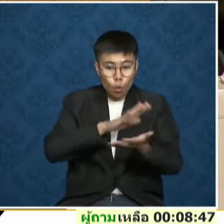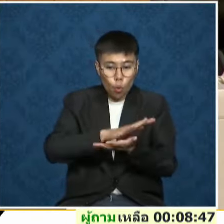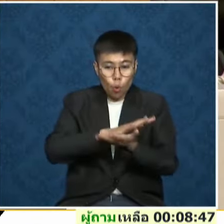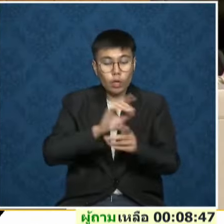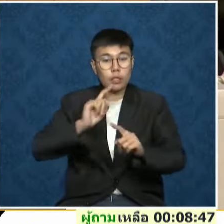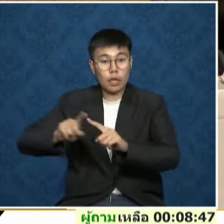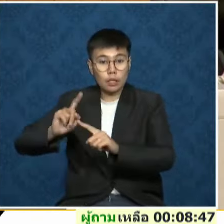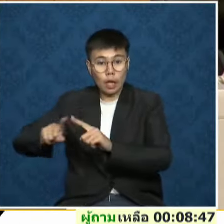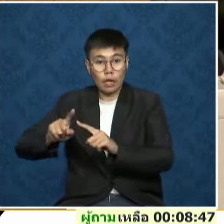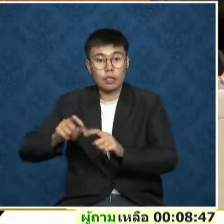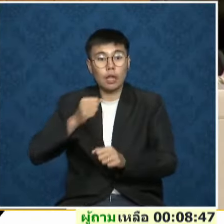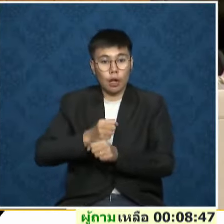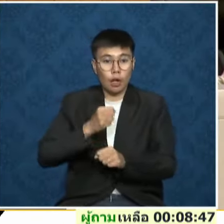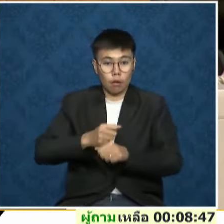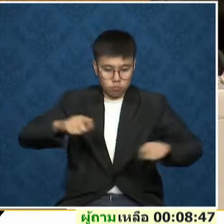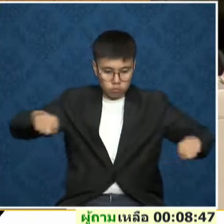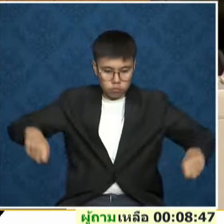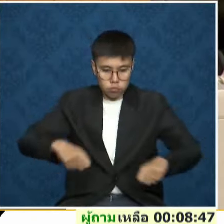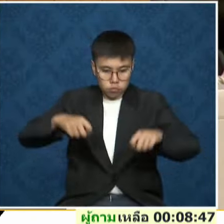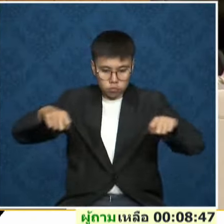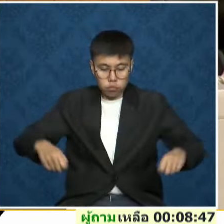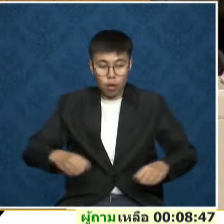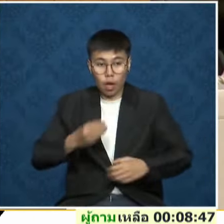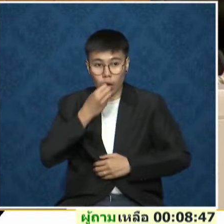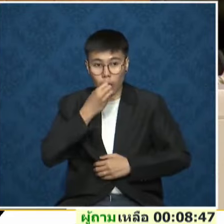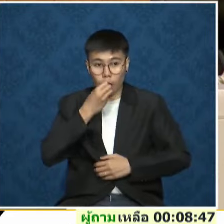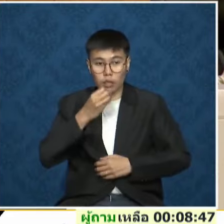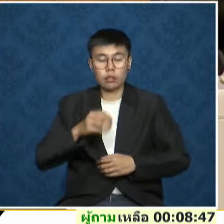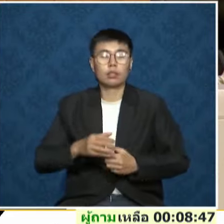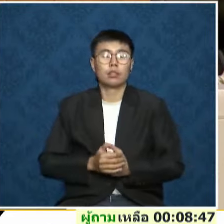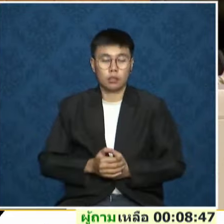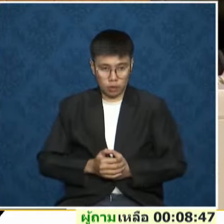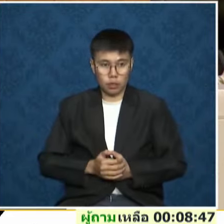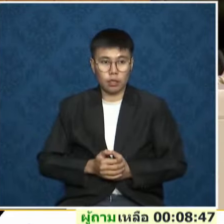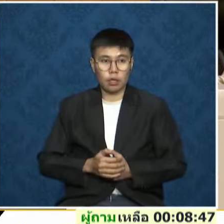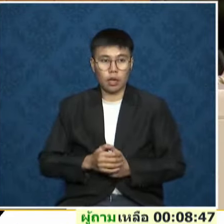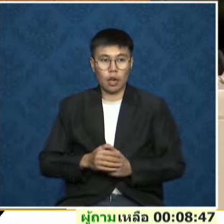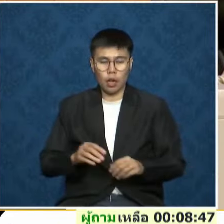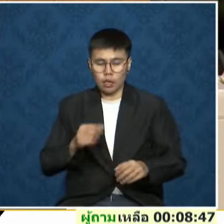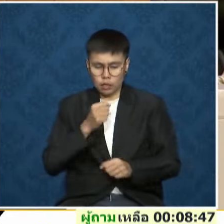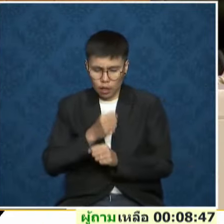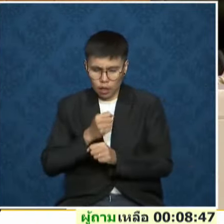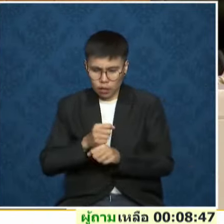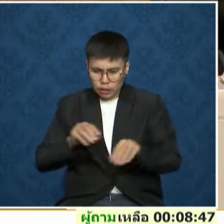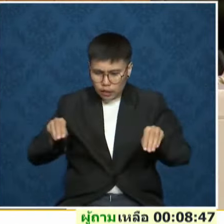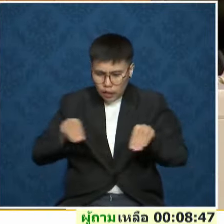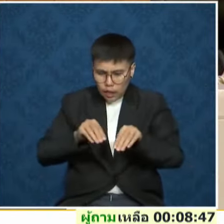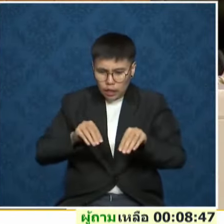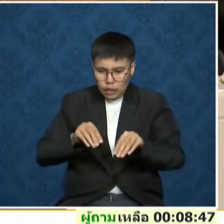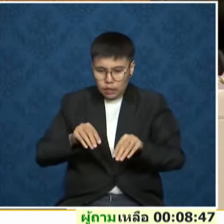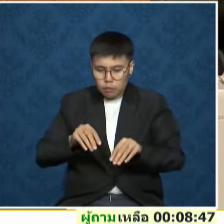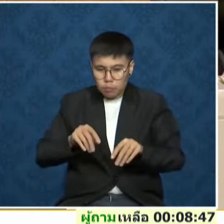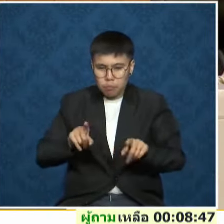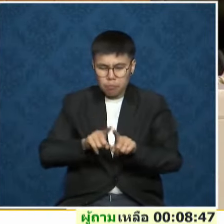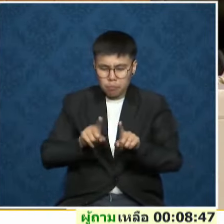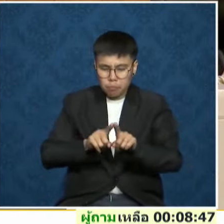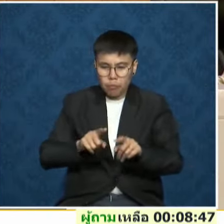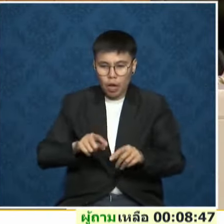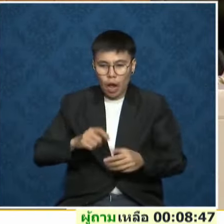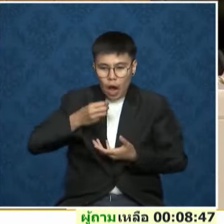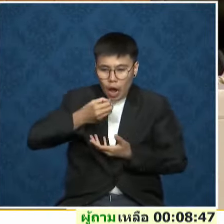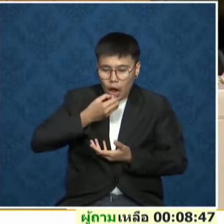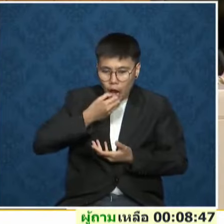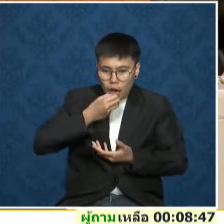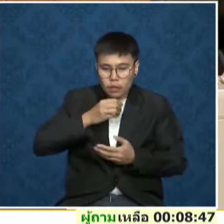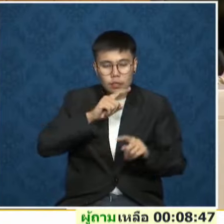ต่างๆในการประกอบอาหารให้อยู่ในลักษณะที่ใกล้เคียงนะครับเมนูนั้นหลากหลายรวมทั้งแยกต